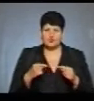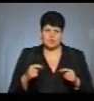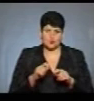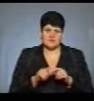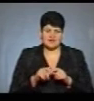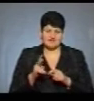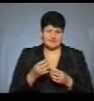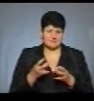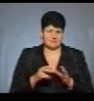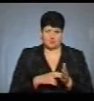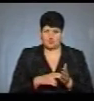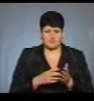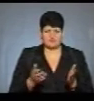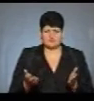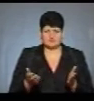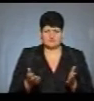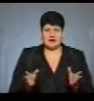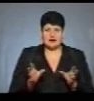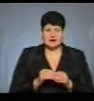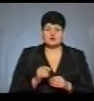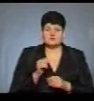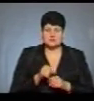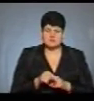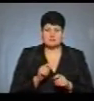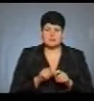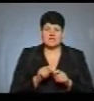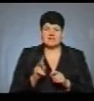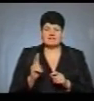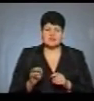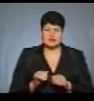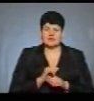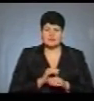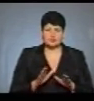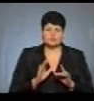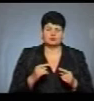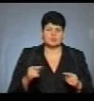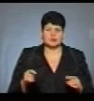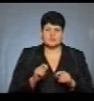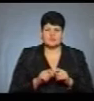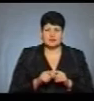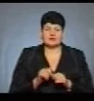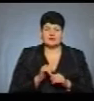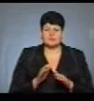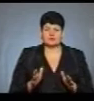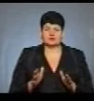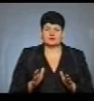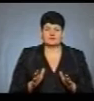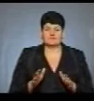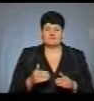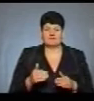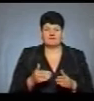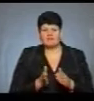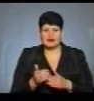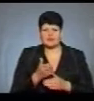перевірки не потрібно боятися. Разом з тим, перевірка не може, будь-яка перевірка не може викривити